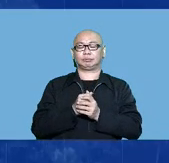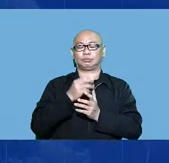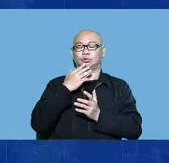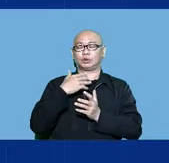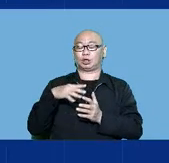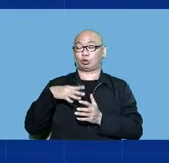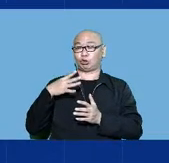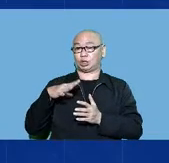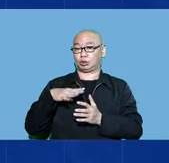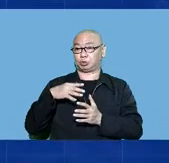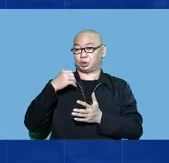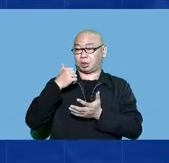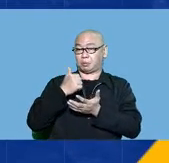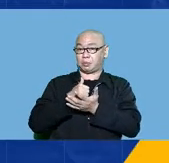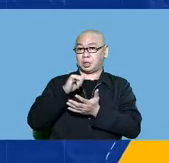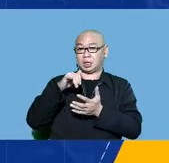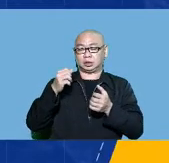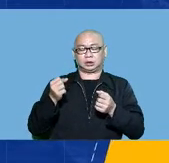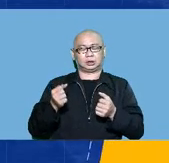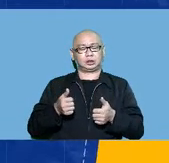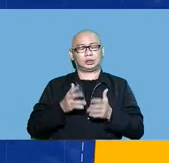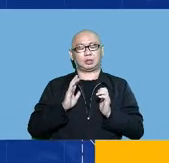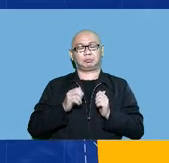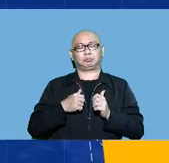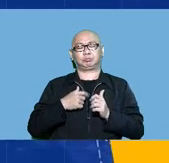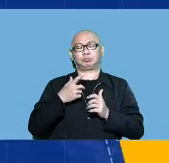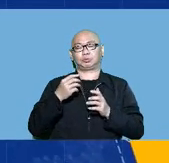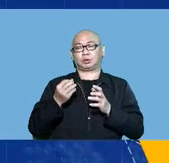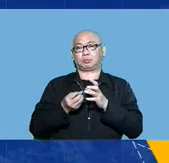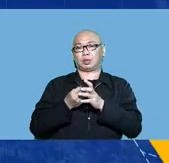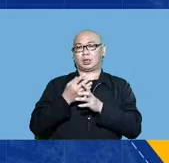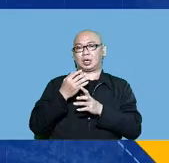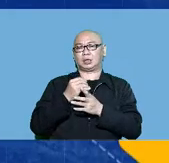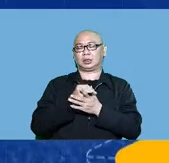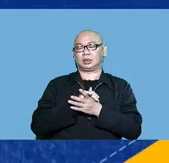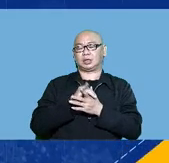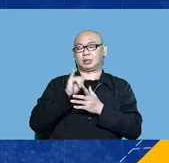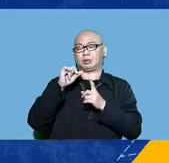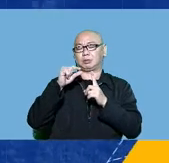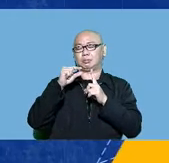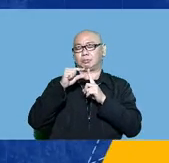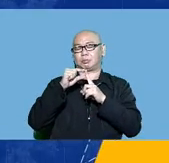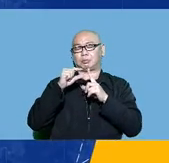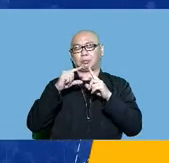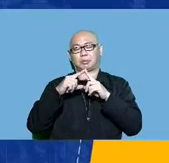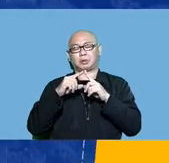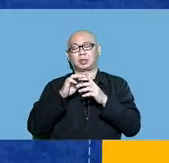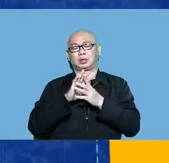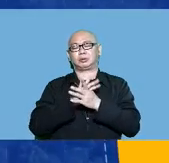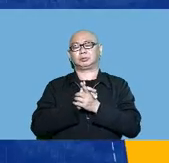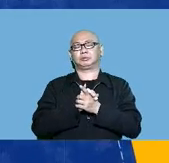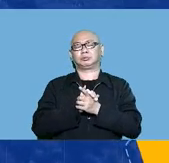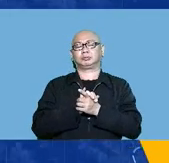dosen-dosen hebat yang siap mengembangkan ilmu pengetahuan dan siap memajukan